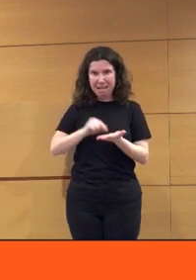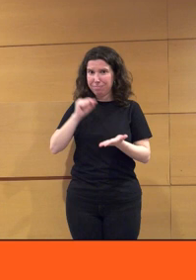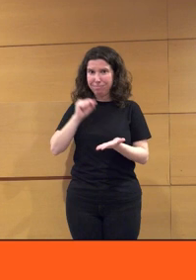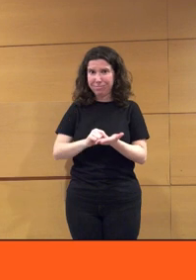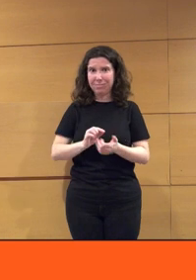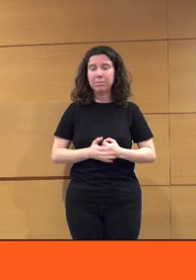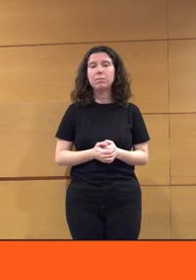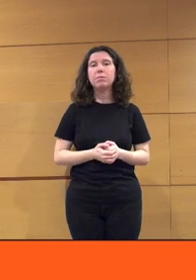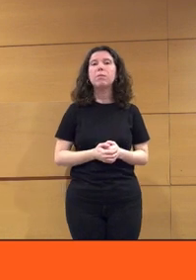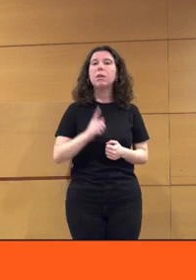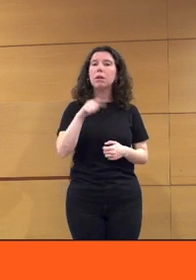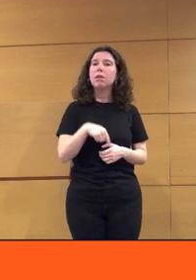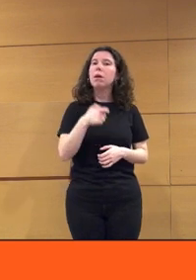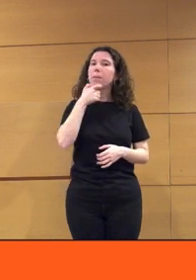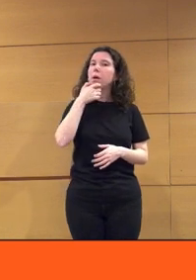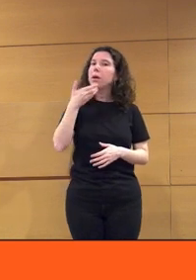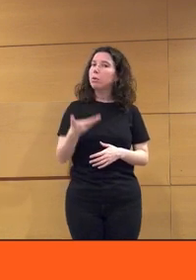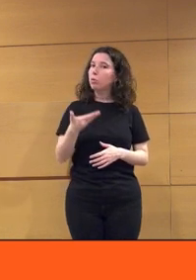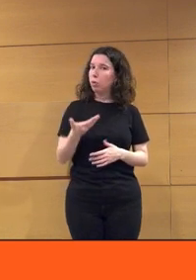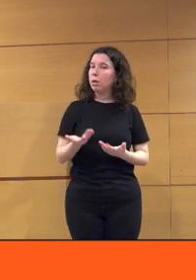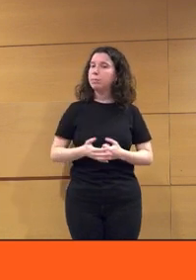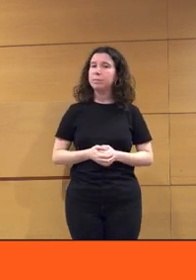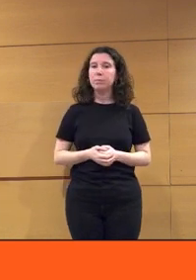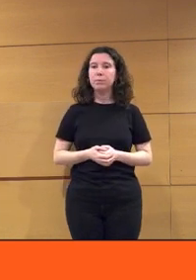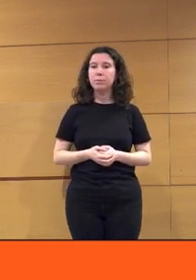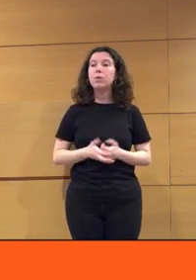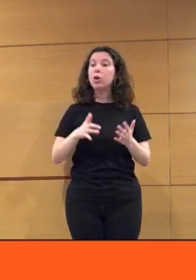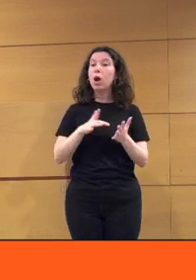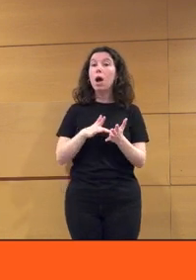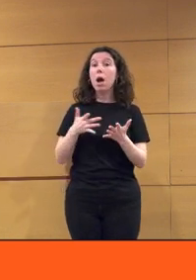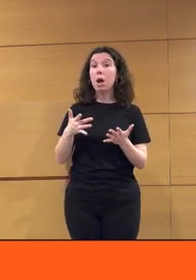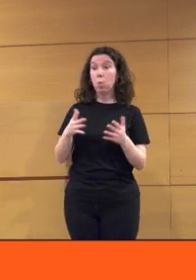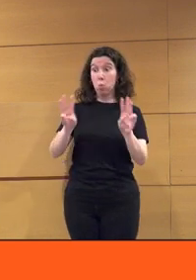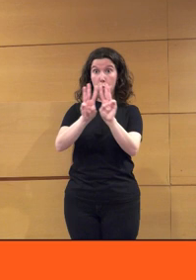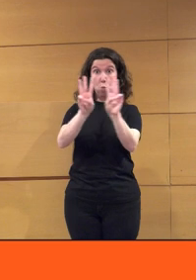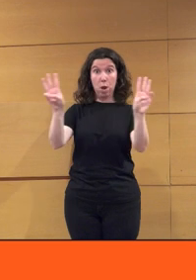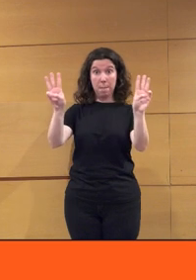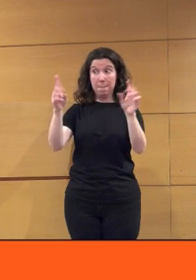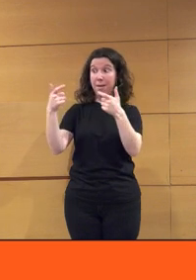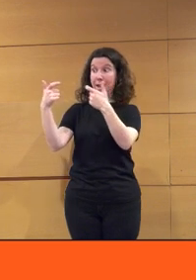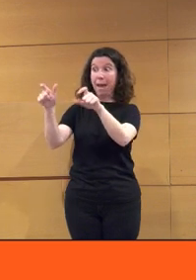també volia destacar que hem desenvolupat els apartats webs amb